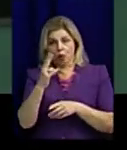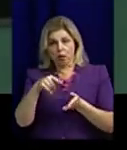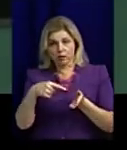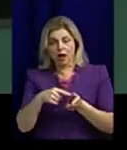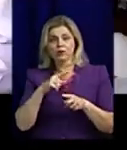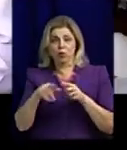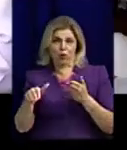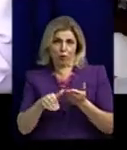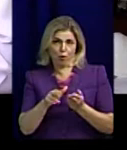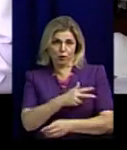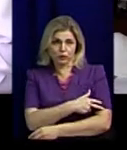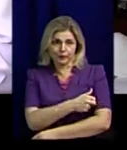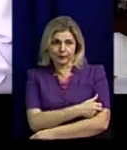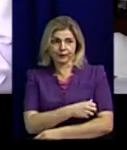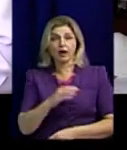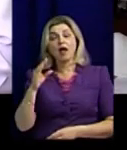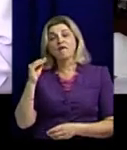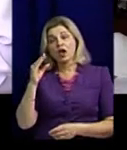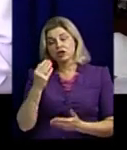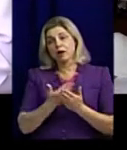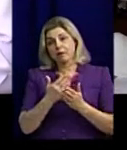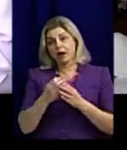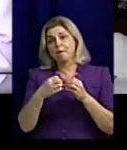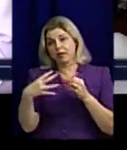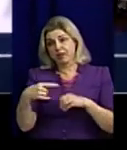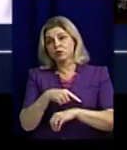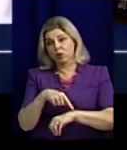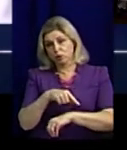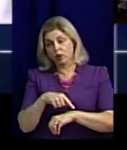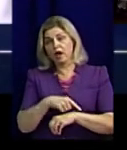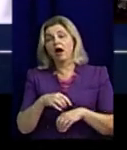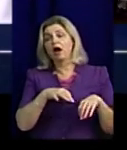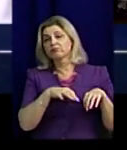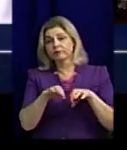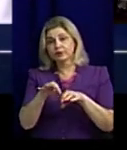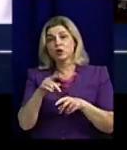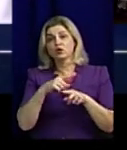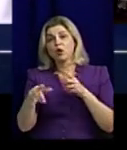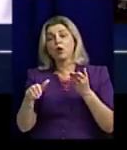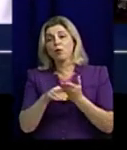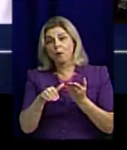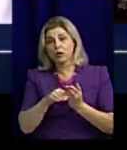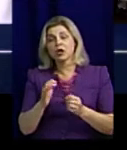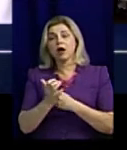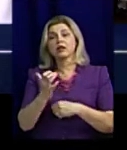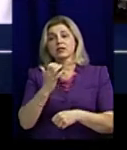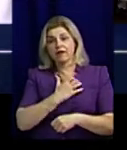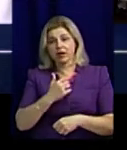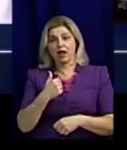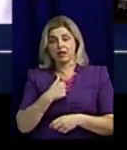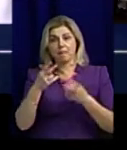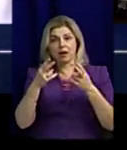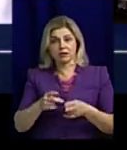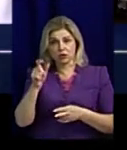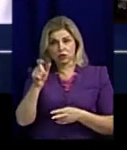допомоги. Ввечері, десь о 15-й годині, карета бригади швидкої медичної допомоги до нас доставила постраждалого.